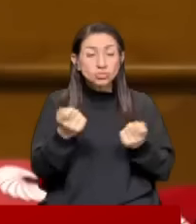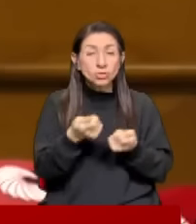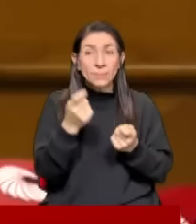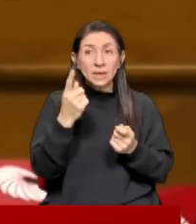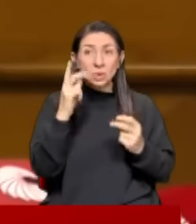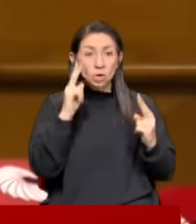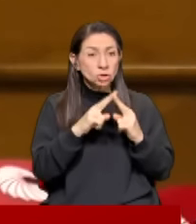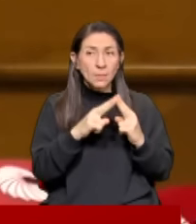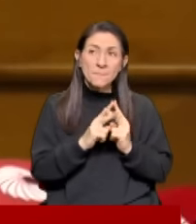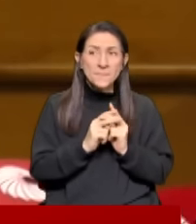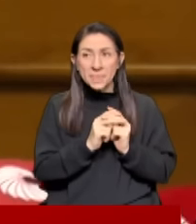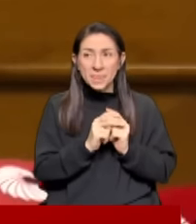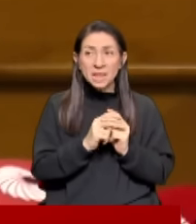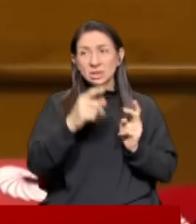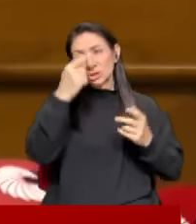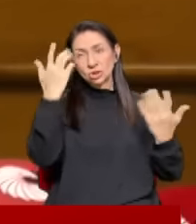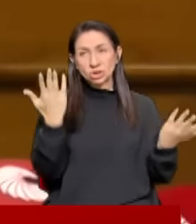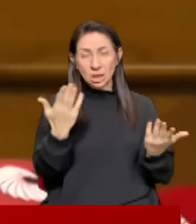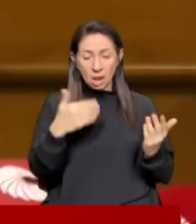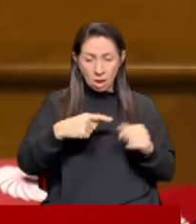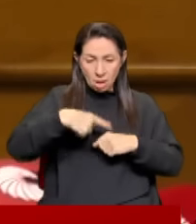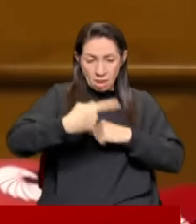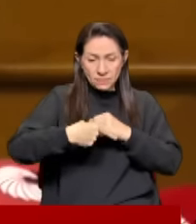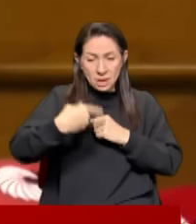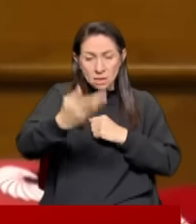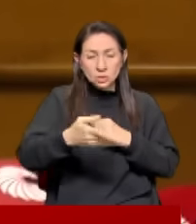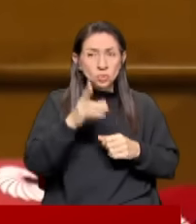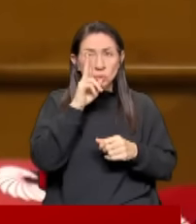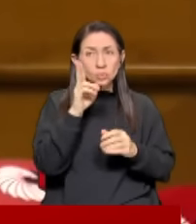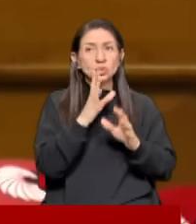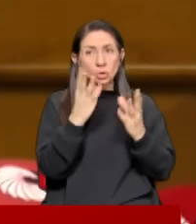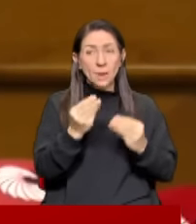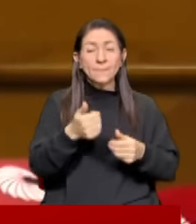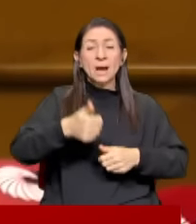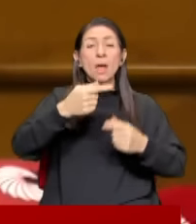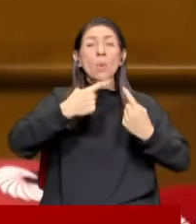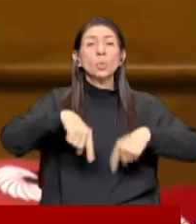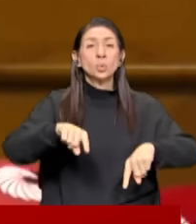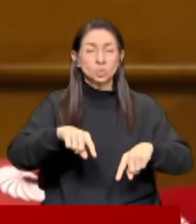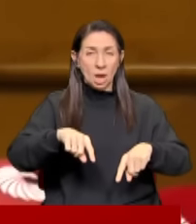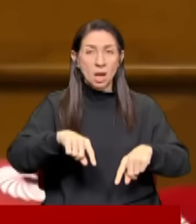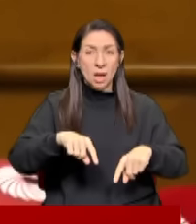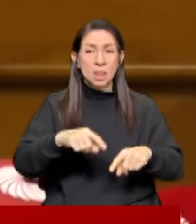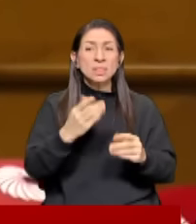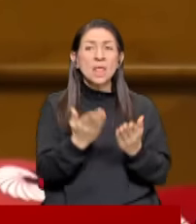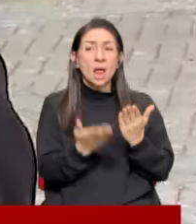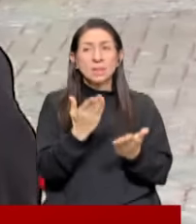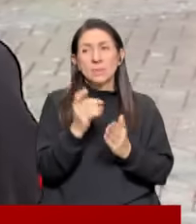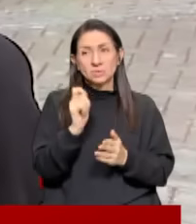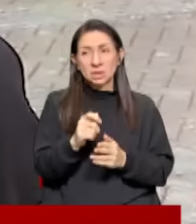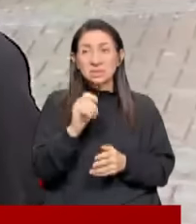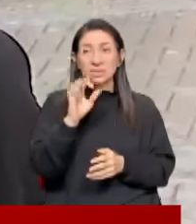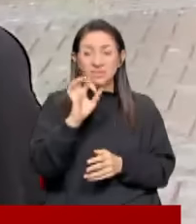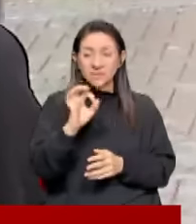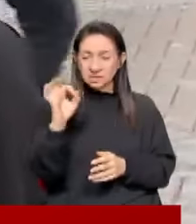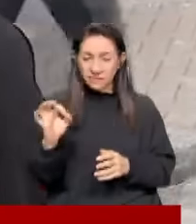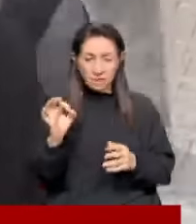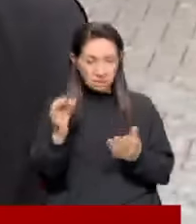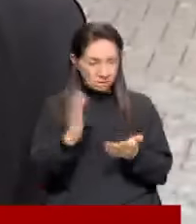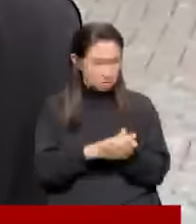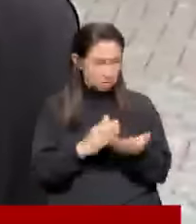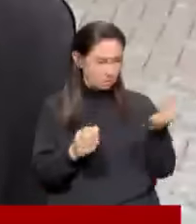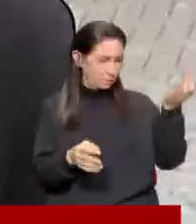ön görüşme yaptık. İnşallah önümüzdeki haftaya kadar neticelenirse Bakanlar Kurulu'nda değerlendirilir. Sıfıra sıfır elde var